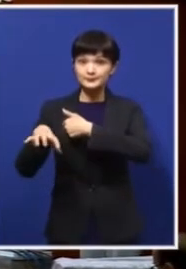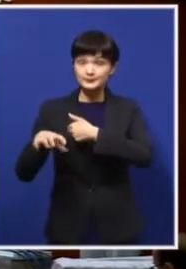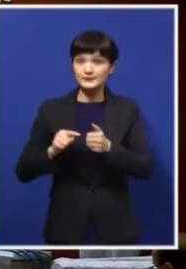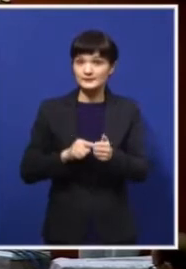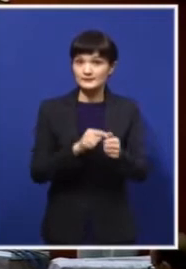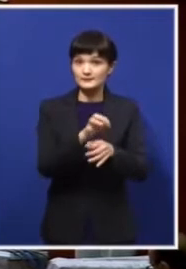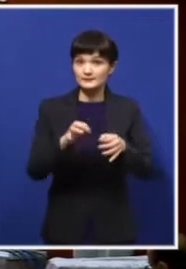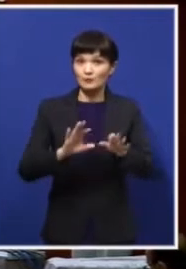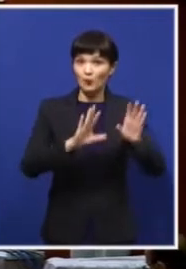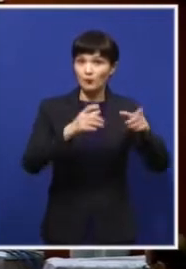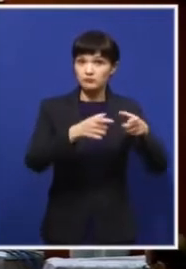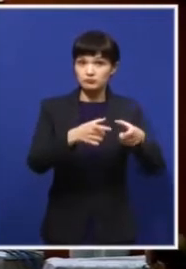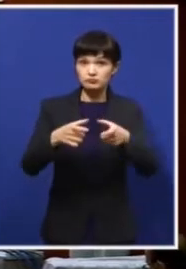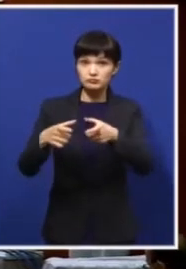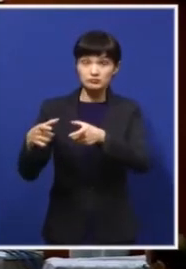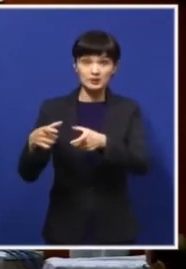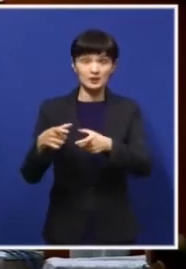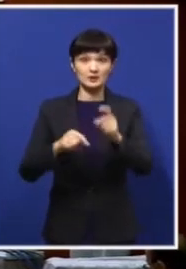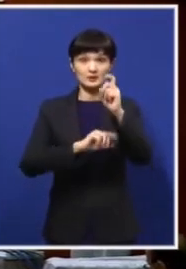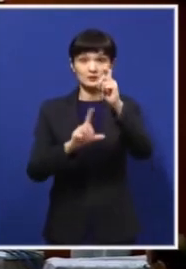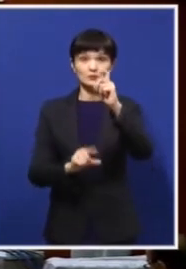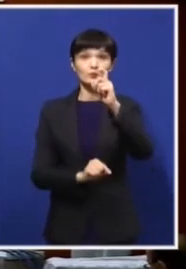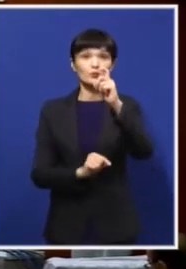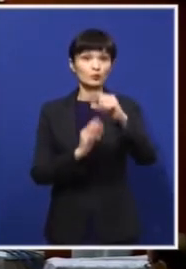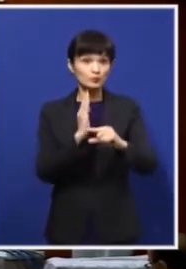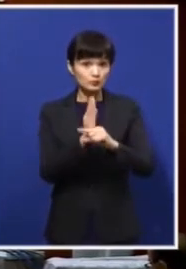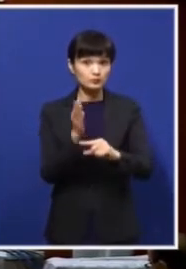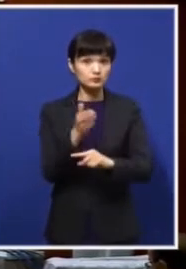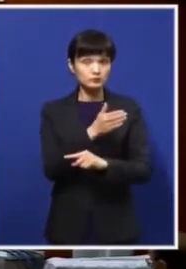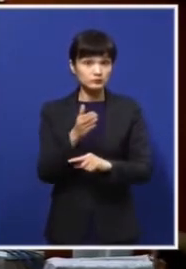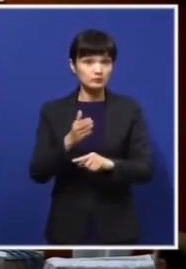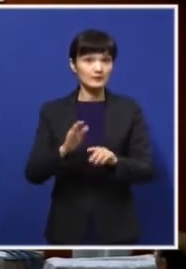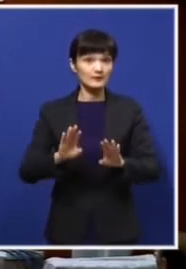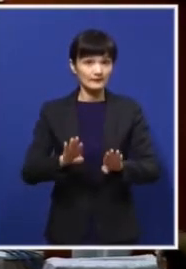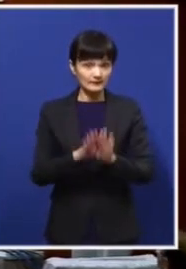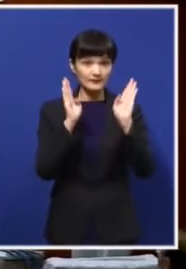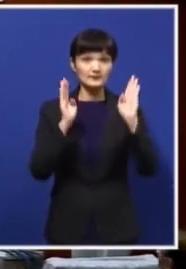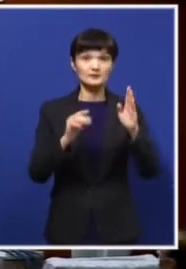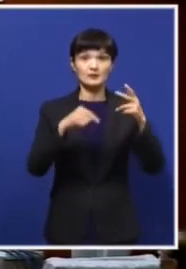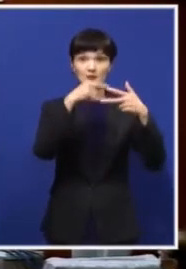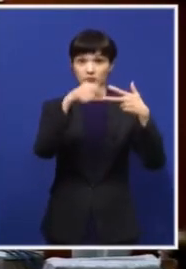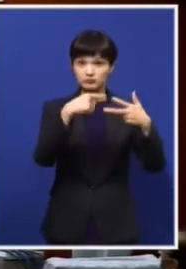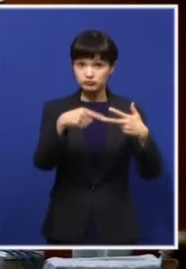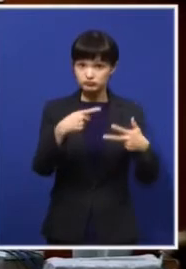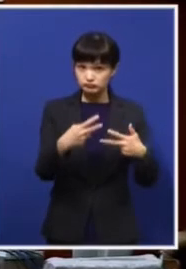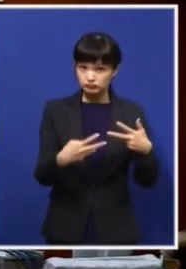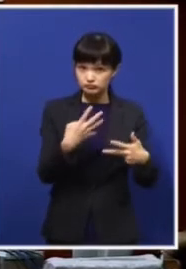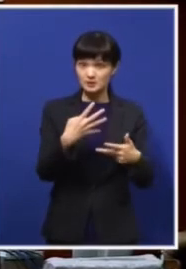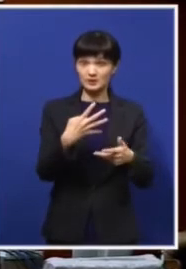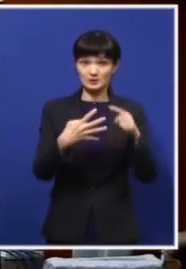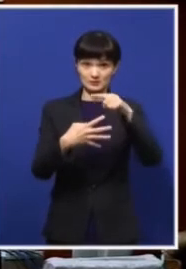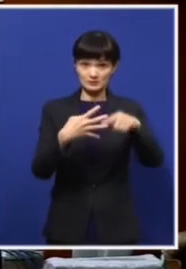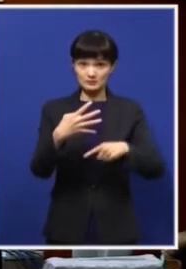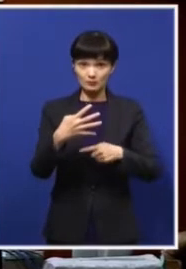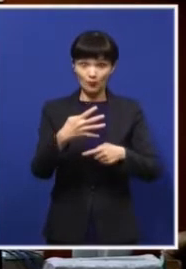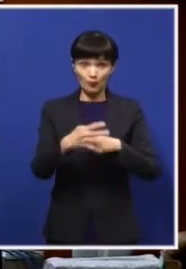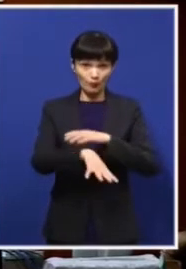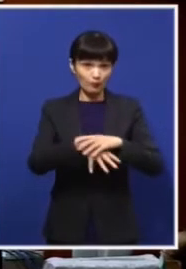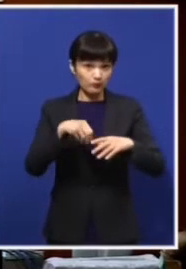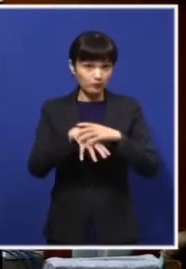个10月中旬开始，这个轮流4周抽签，确认一下是不是这个是不